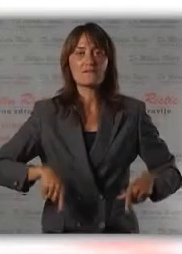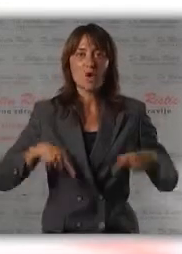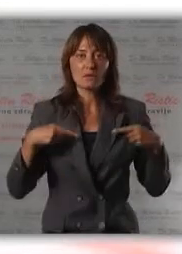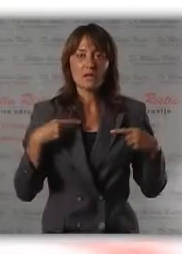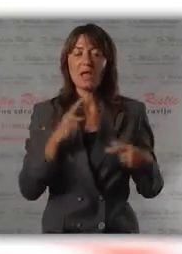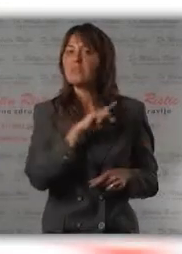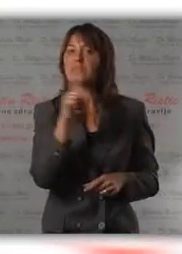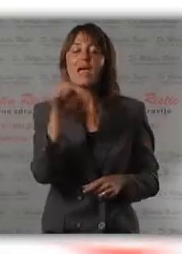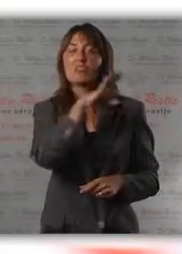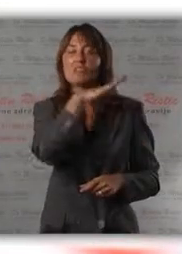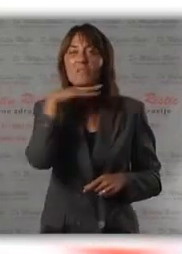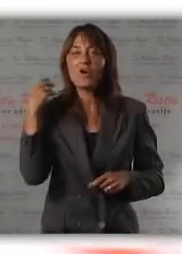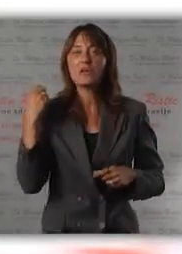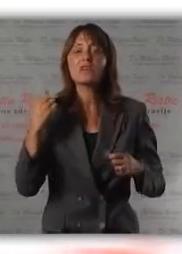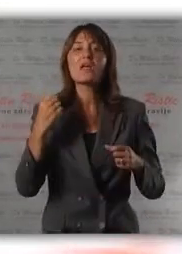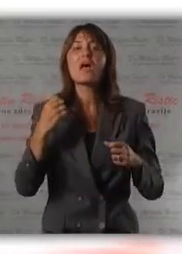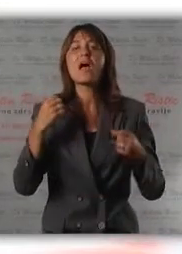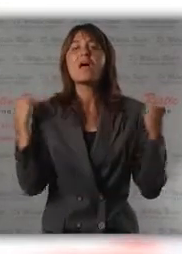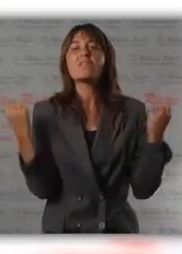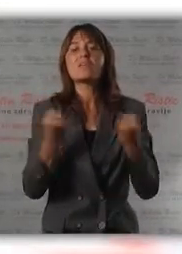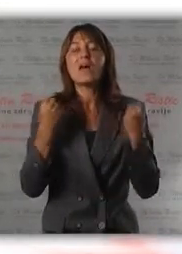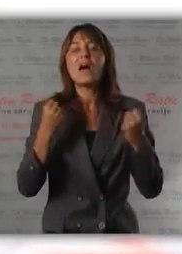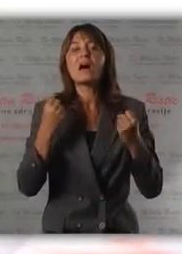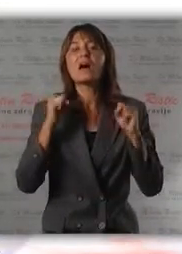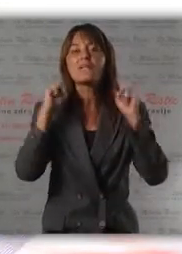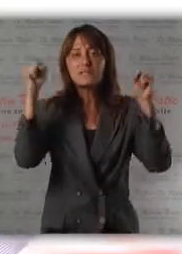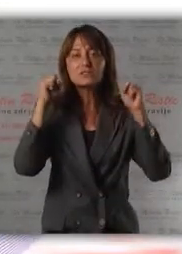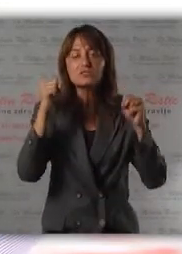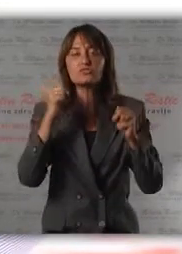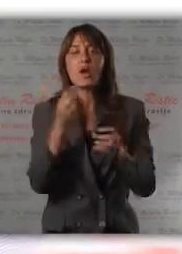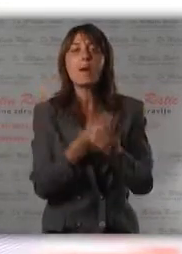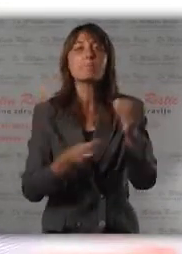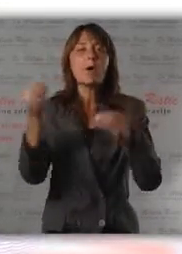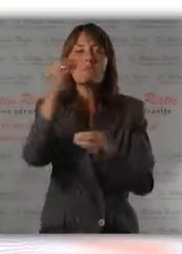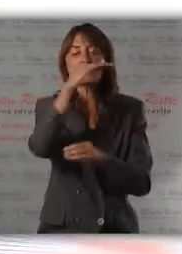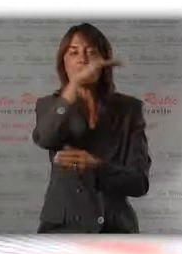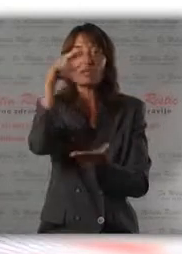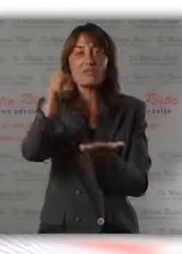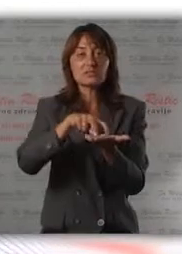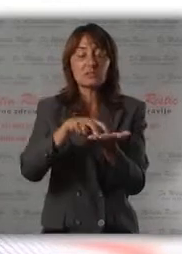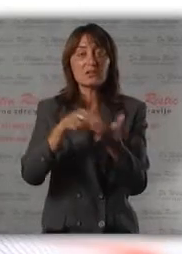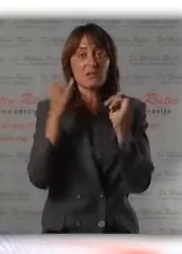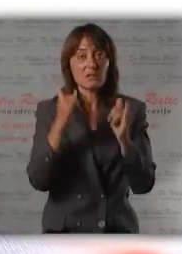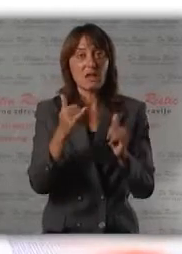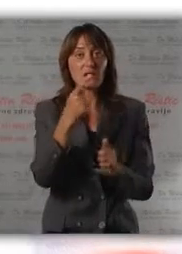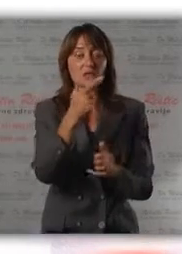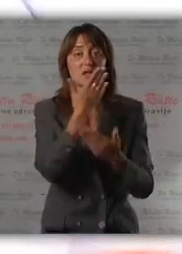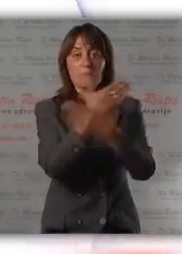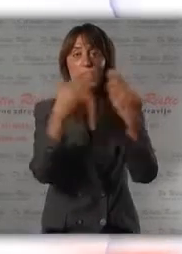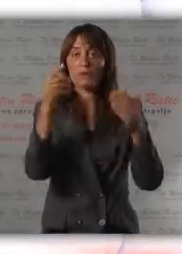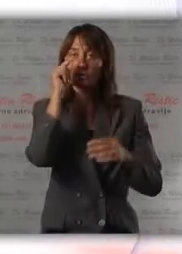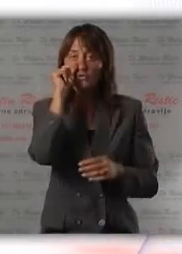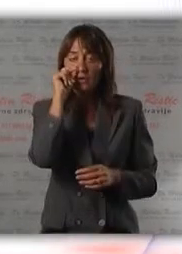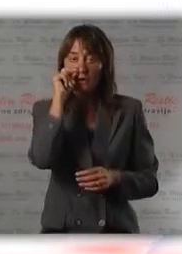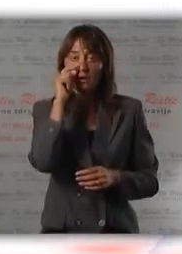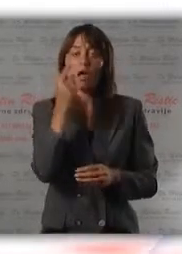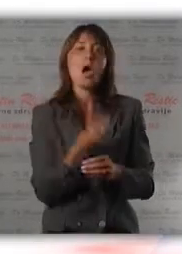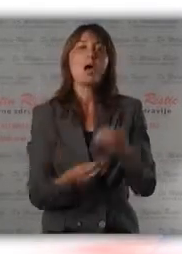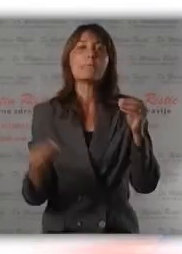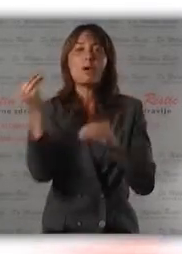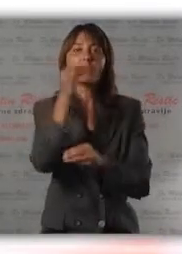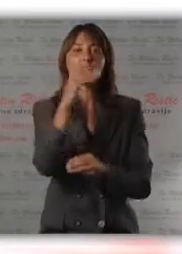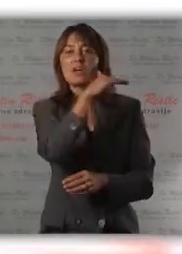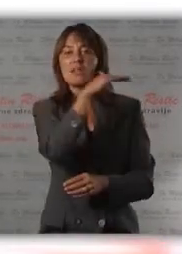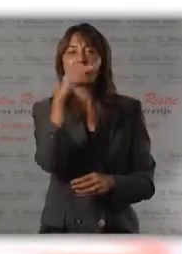života, nedovoljno fizičke rekreacije, povećan nivo stresa koji je danas veoma zastupljen kod savremenog čoveka,